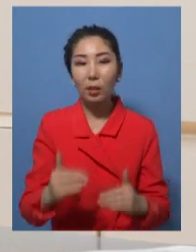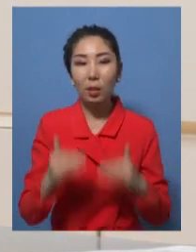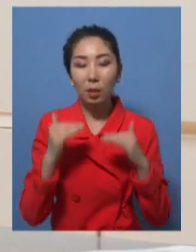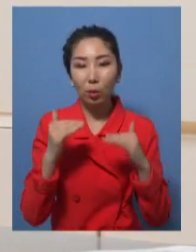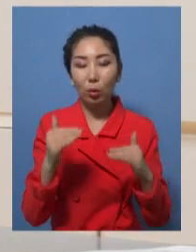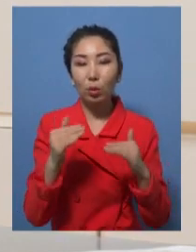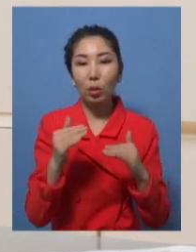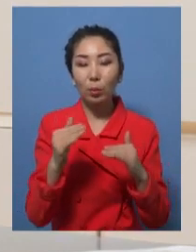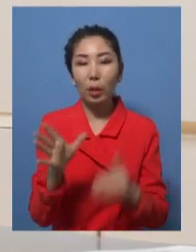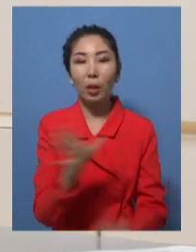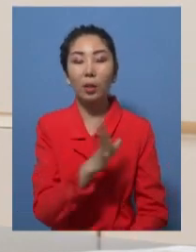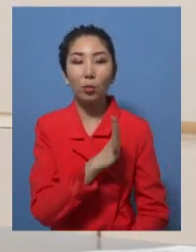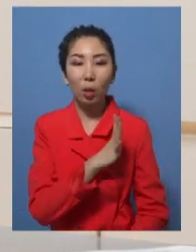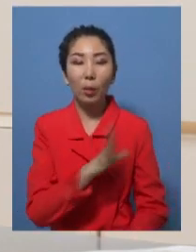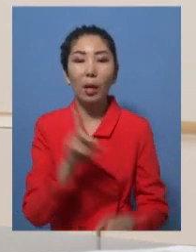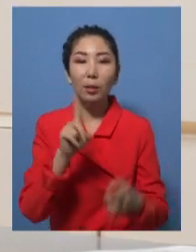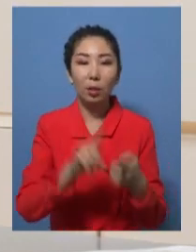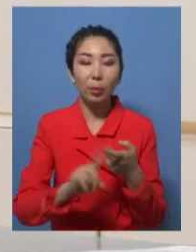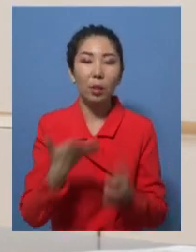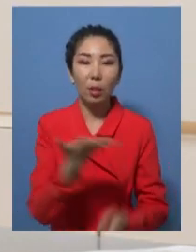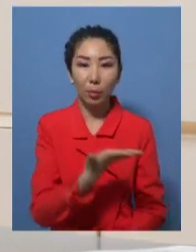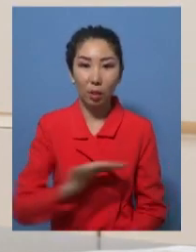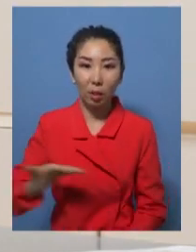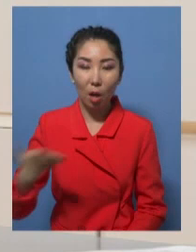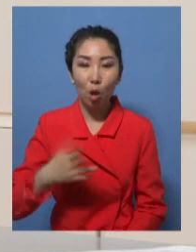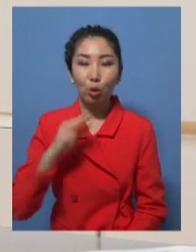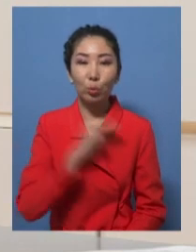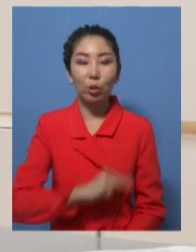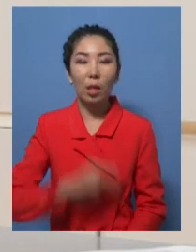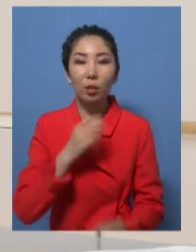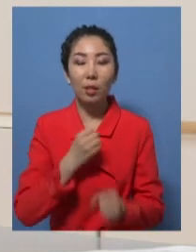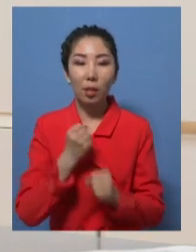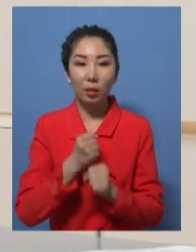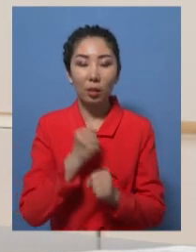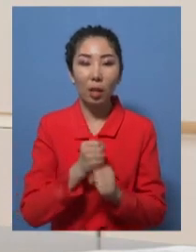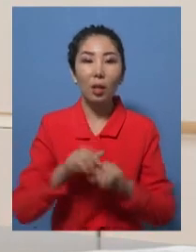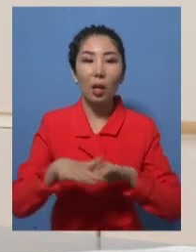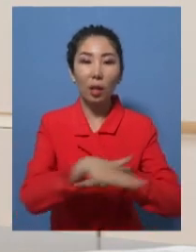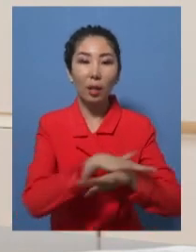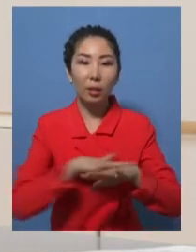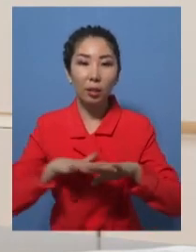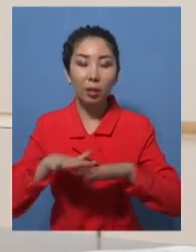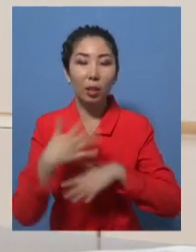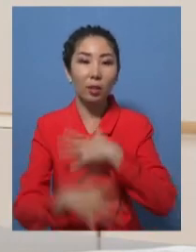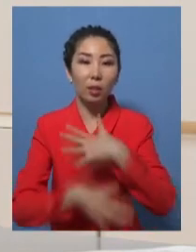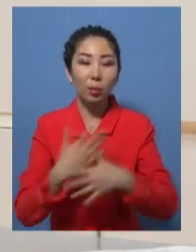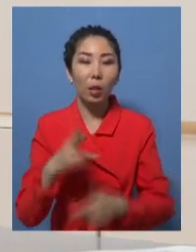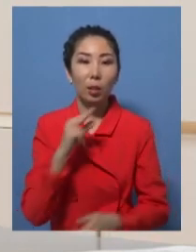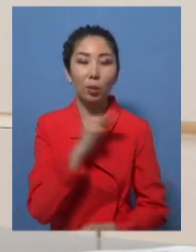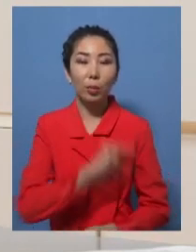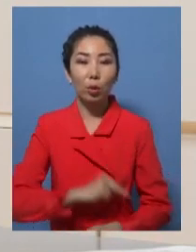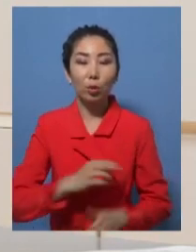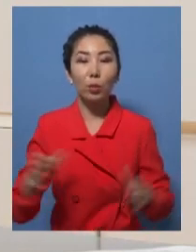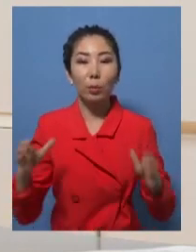бізде. Соған байланысты біздер биыл бірқатар жұмыстарды атқардық. Халықтың арасында еңбек ұжымдарымен